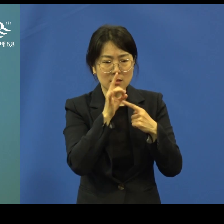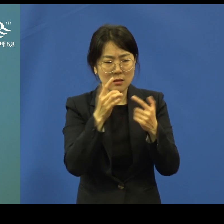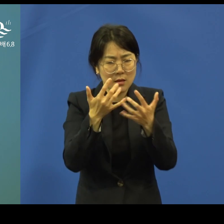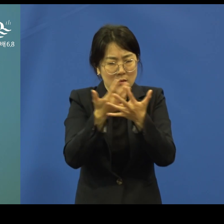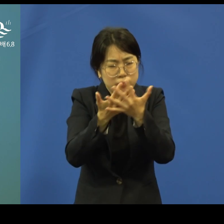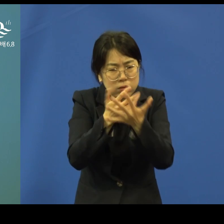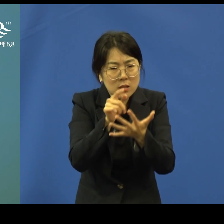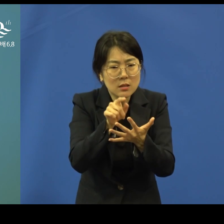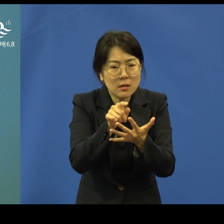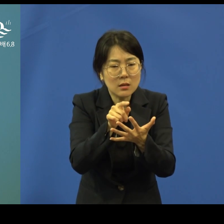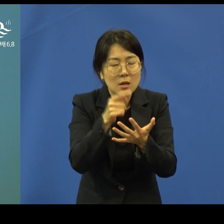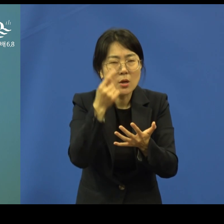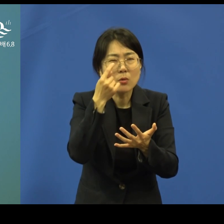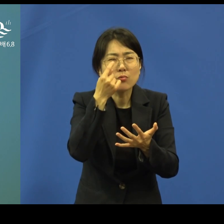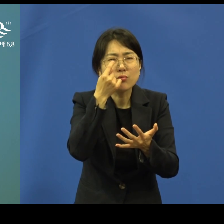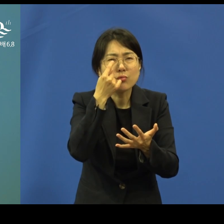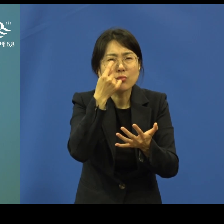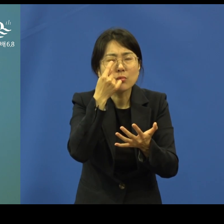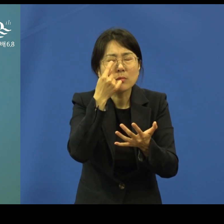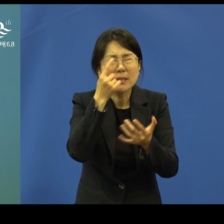눈먼 상태를 고쳐야 된다.